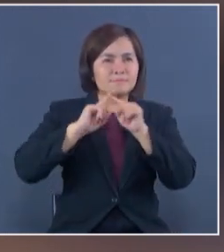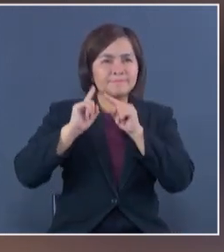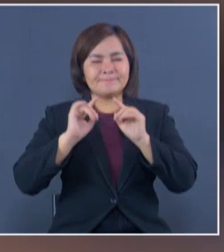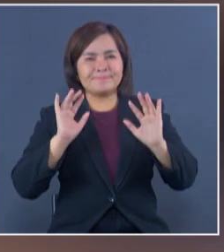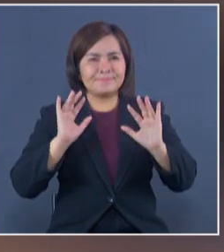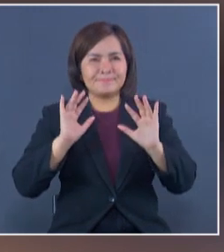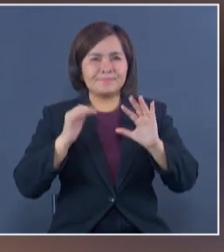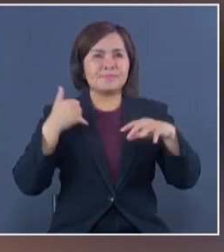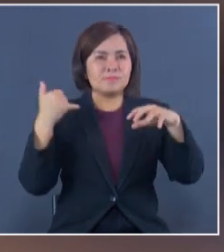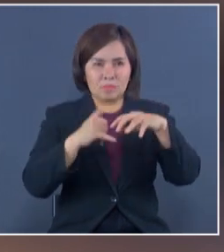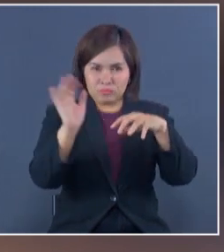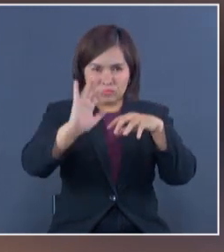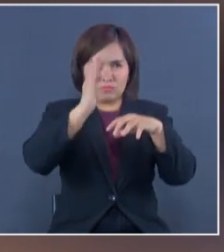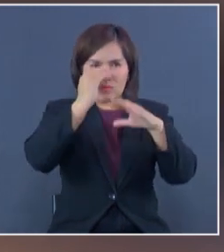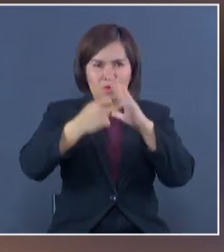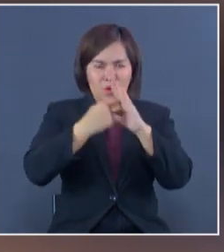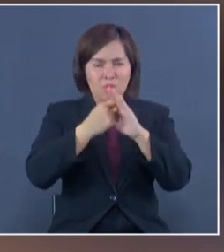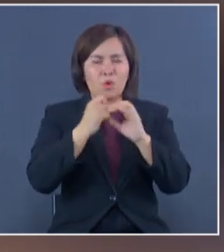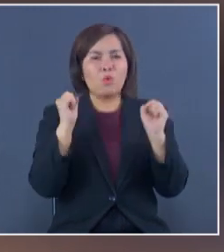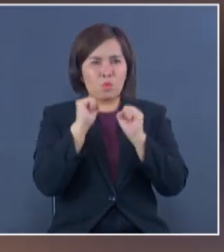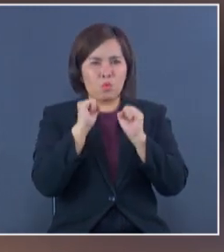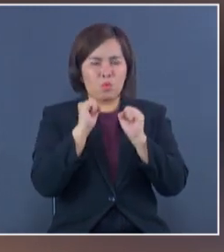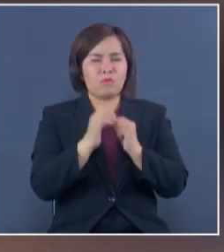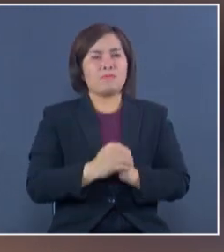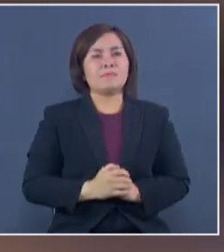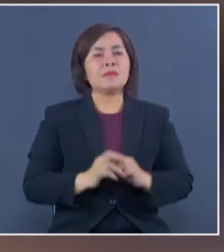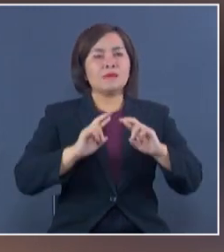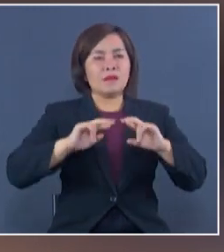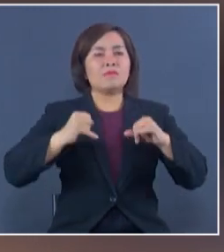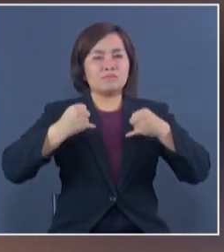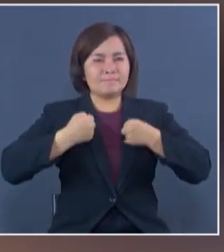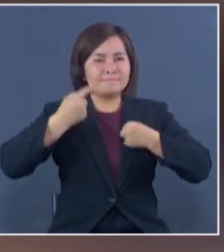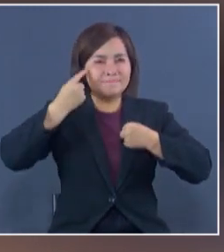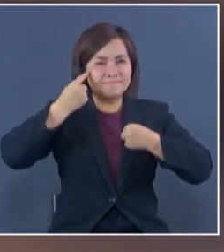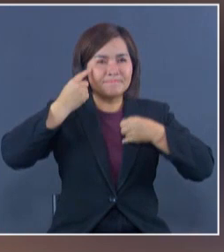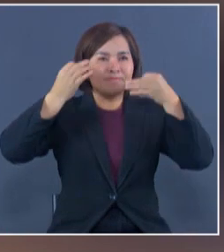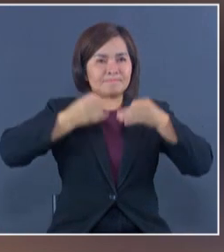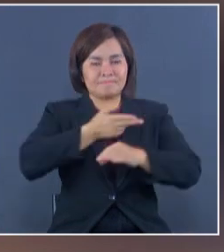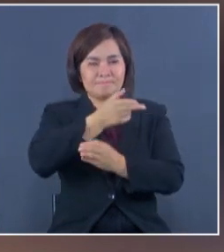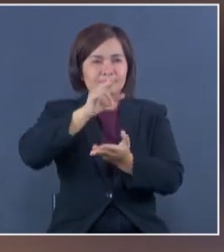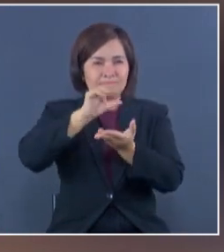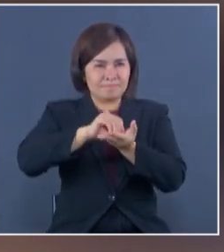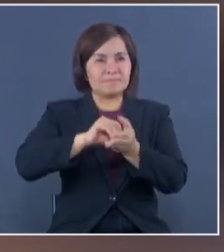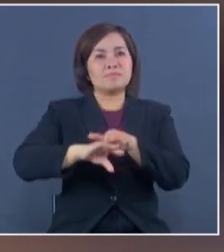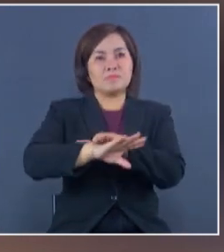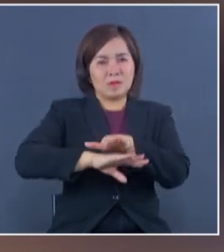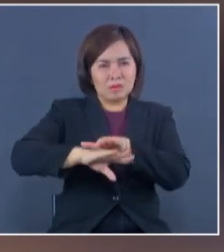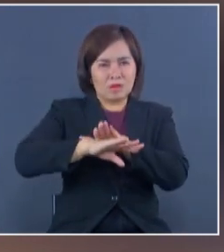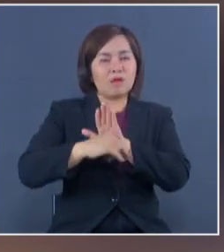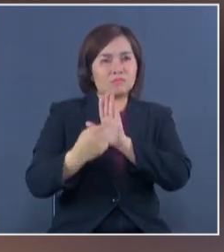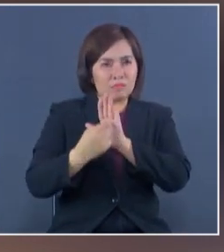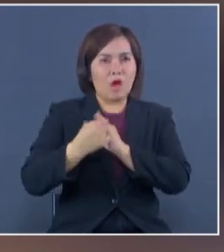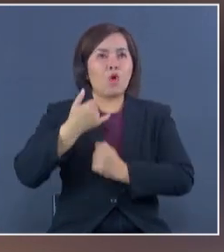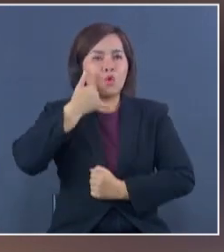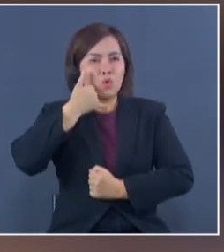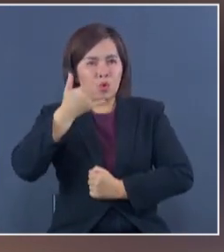กนี่ก็คือไม่กล้าเข้ามาค่ะพากันกลัวไปหมดสุดท้ายเจ้าของร้านตัดสินใจถ่ายคลิปก่อนเอาไว้เป็นหลักฐานก่อนที่จะโทรแ